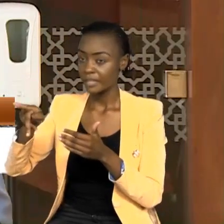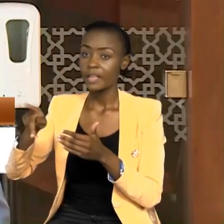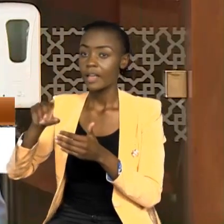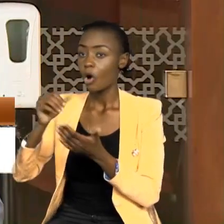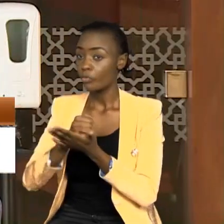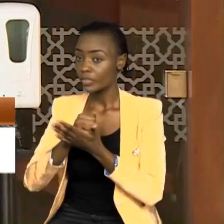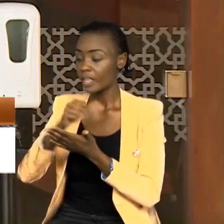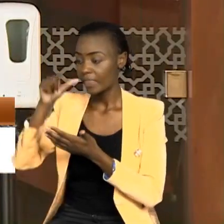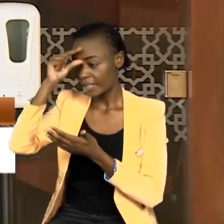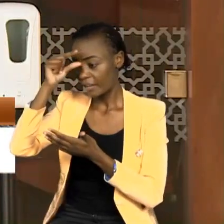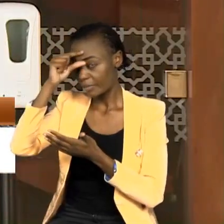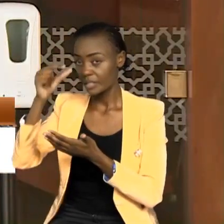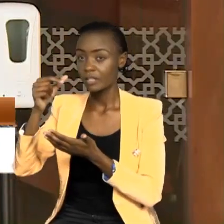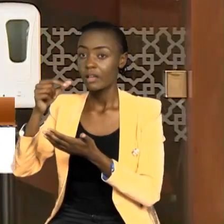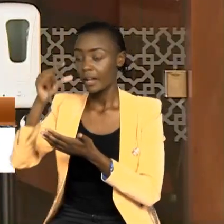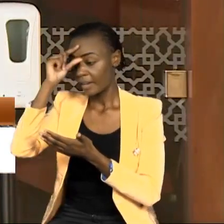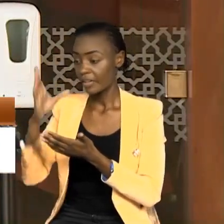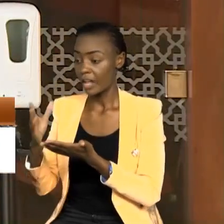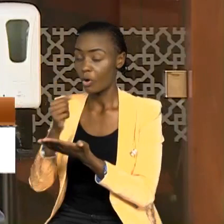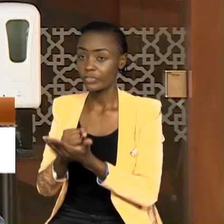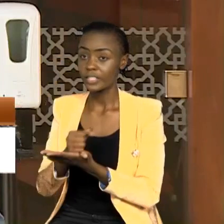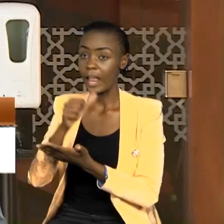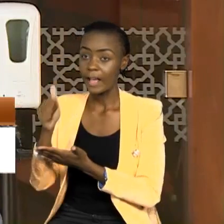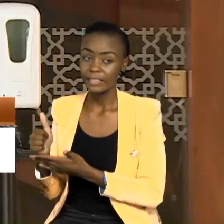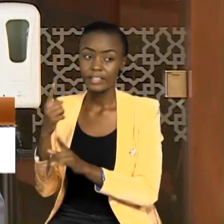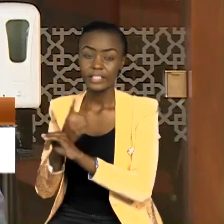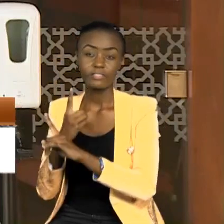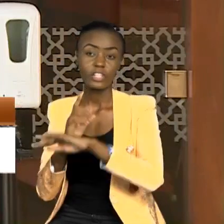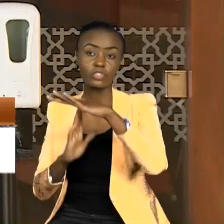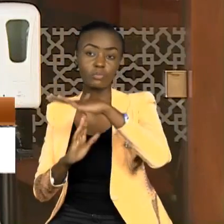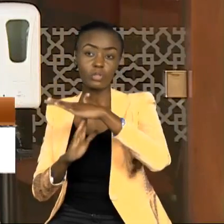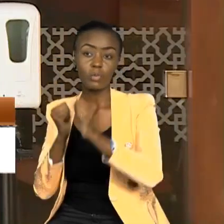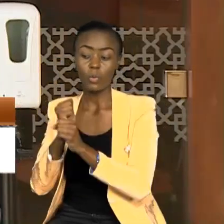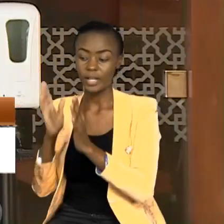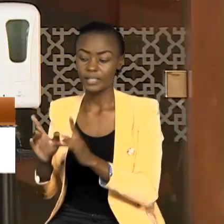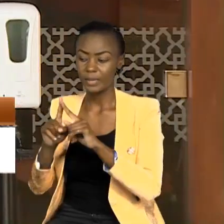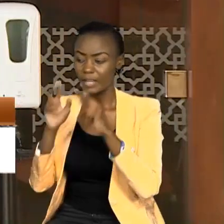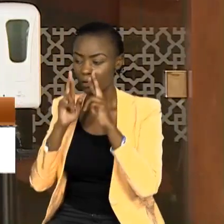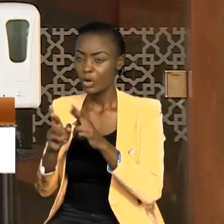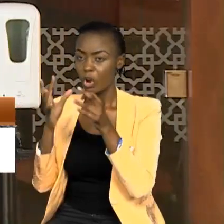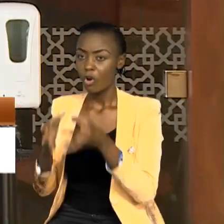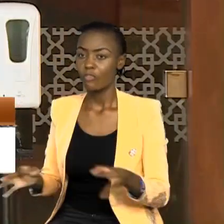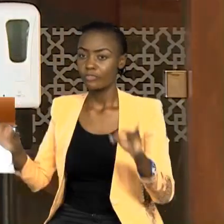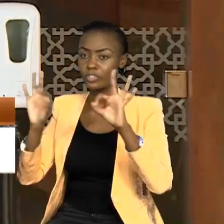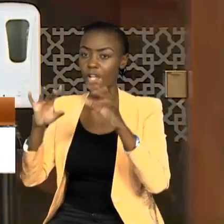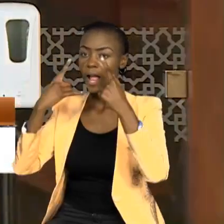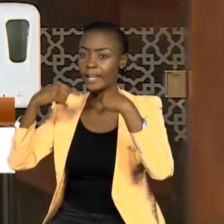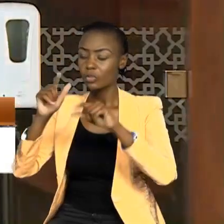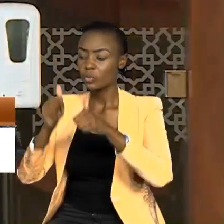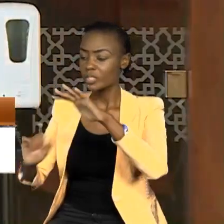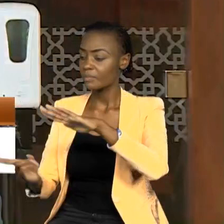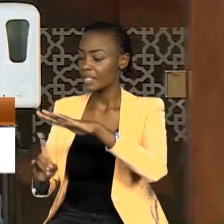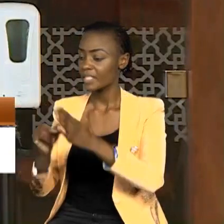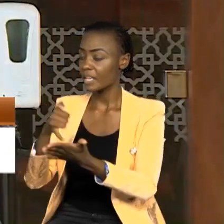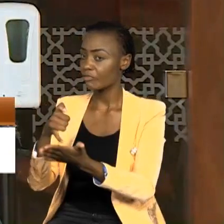vile vile maafisa kwenye kwenye wizara za serikali. Ingawaje ripoti hii haijaweza kutaja rasmi ni wizara zipi na